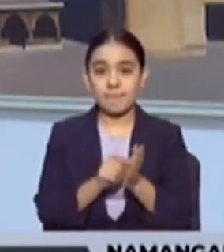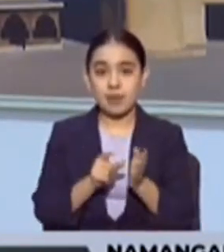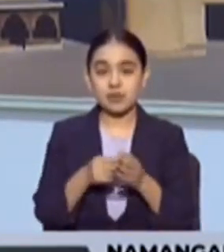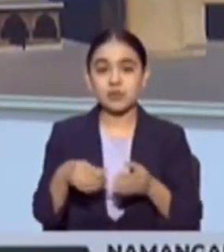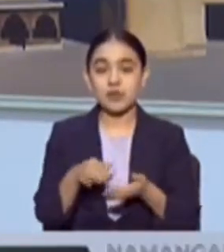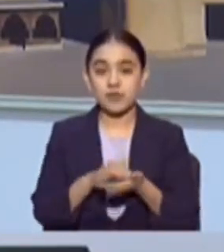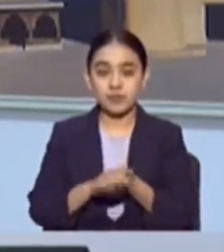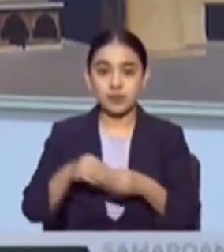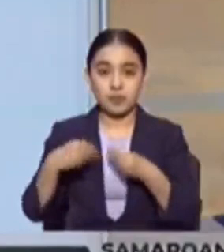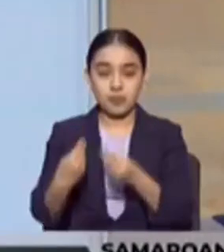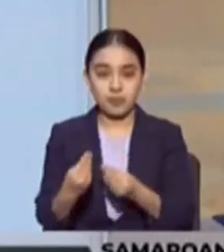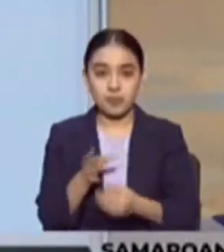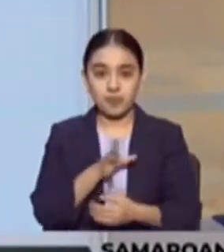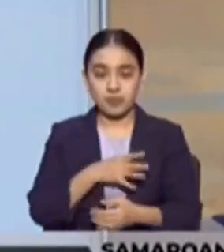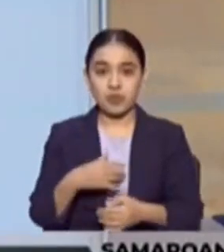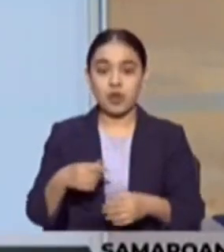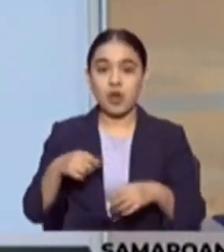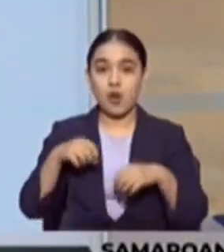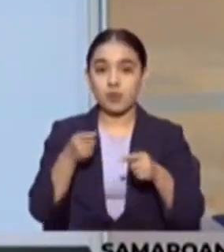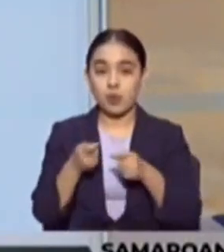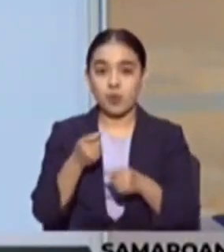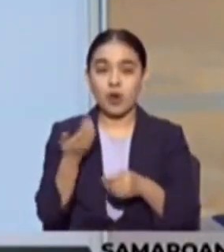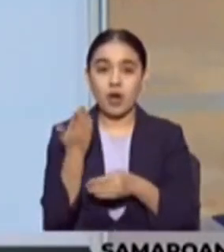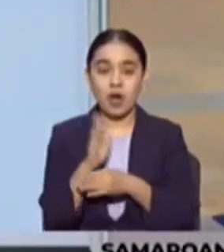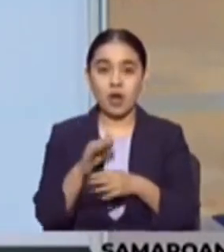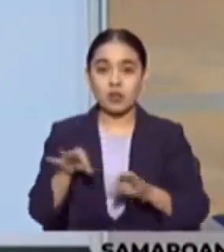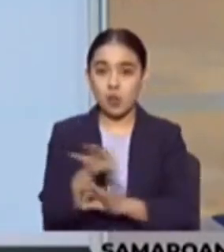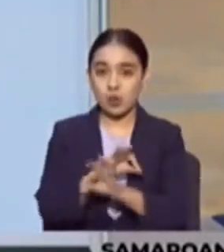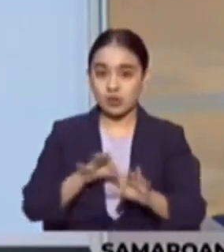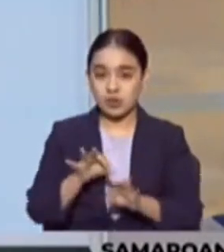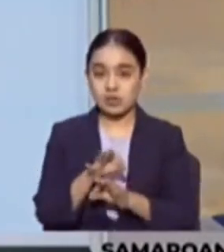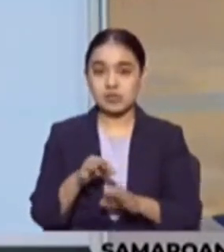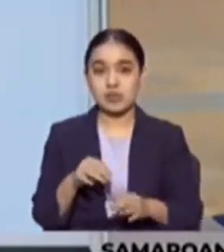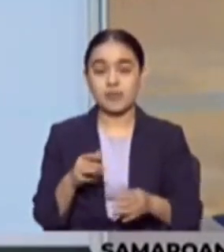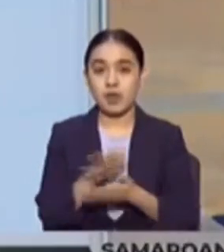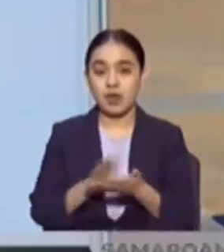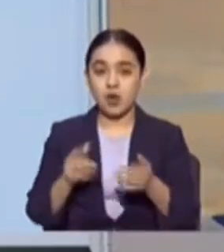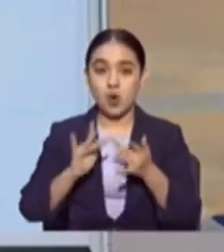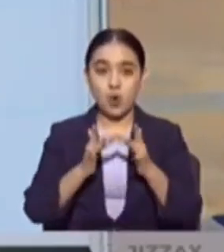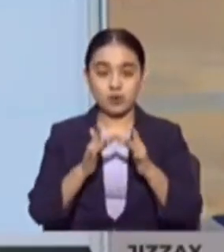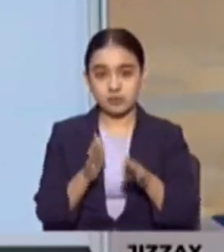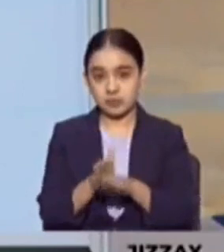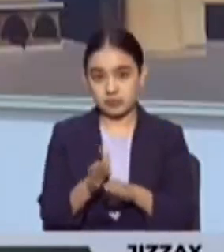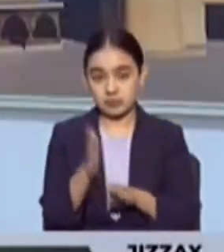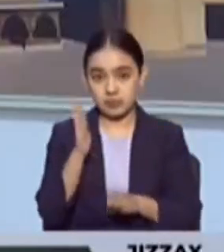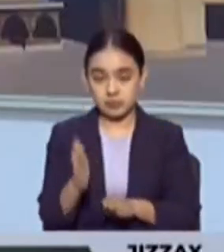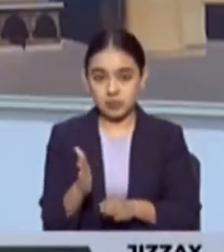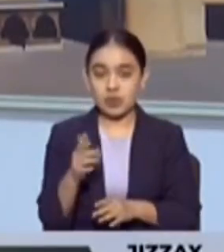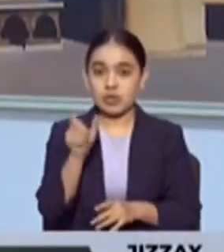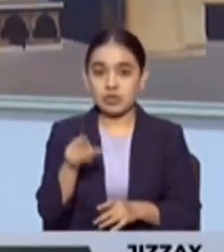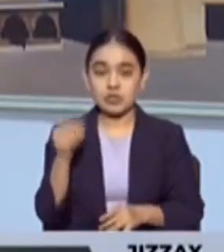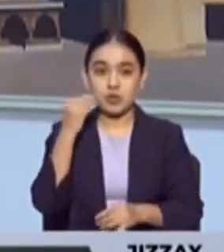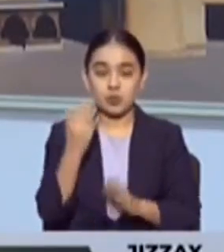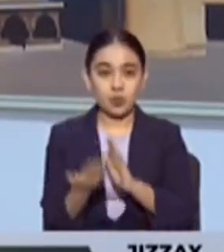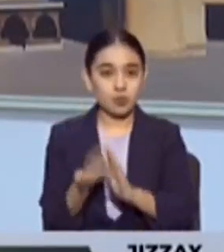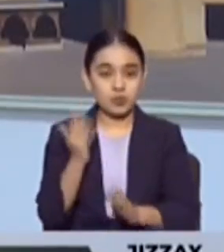jamg'armasiga taqdim etishi belgilangan. Hukumat qarori loyihasida endi arizalarni taqdim etish onlayn tarzda amalga oshiriladi, ya'ni inson omili